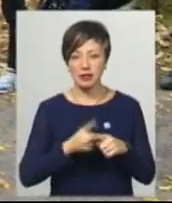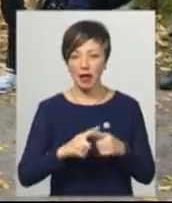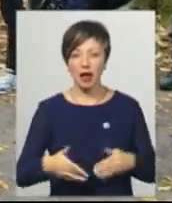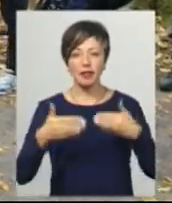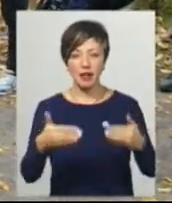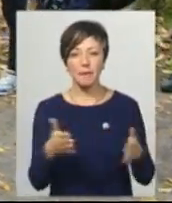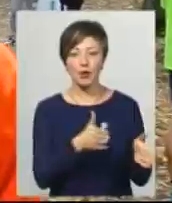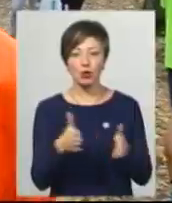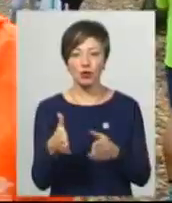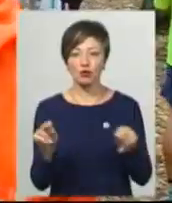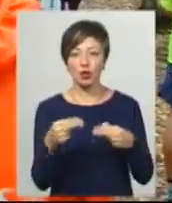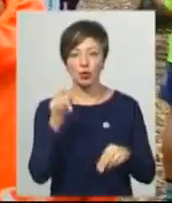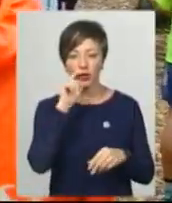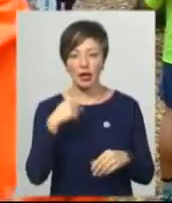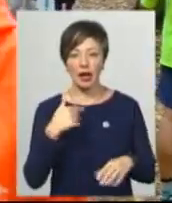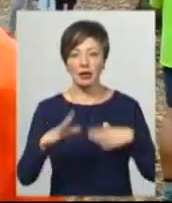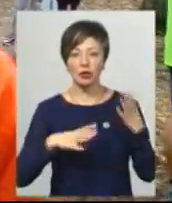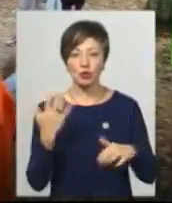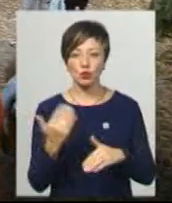до чемпіонату України. Тренуюся вже